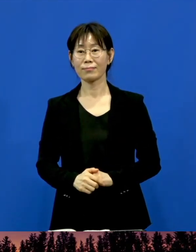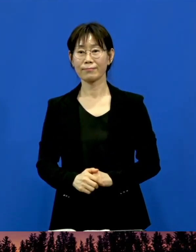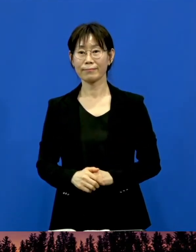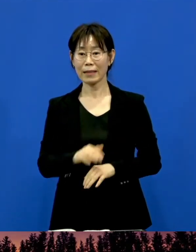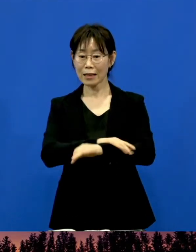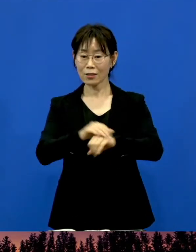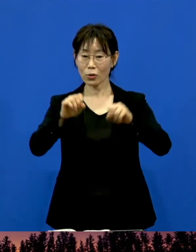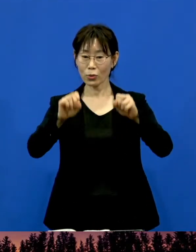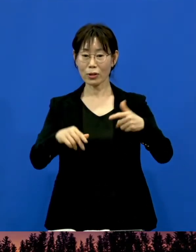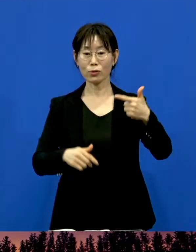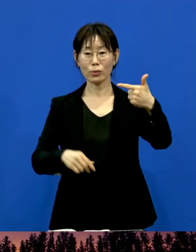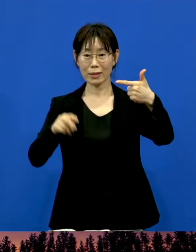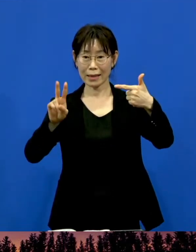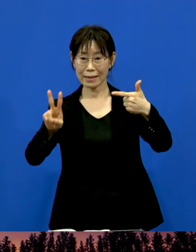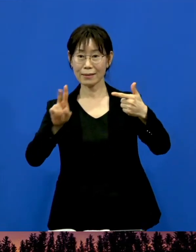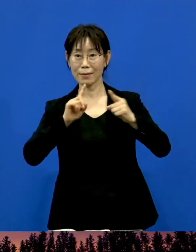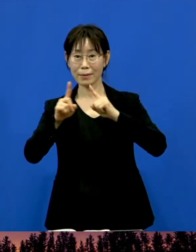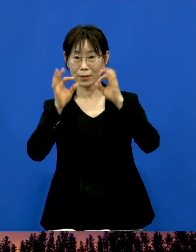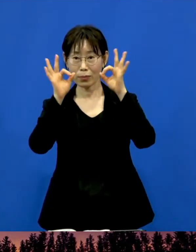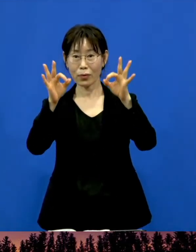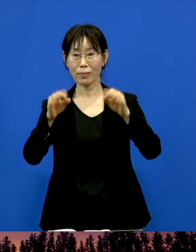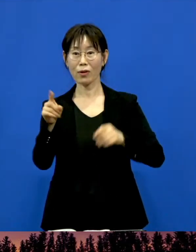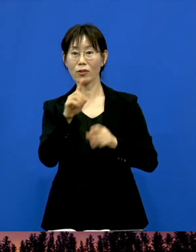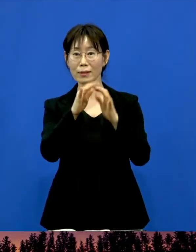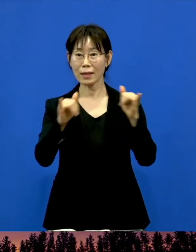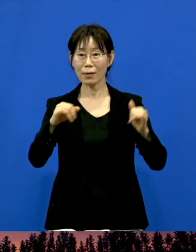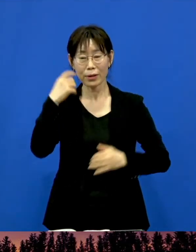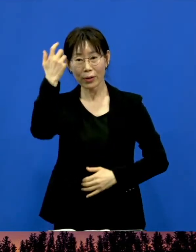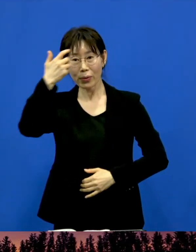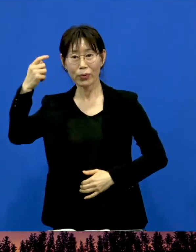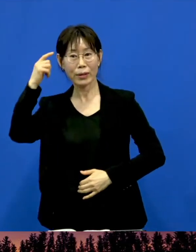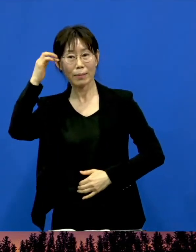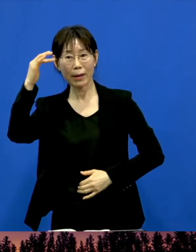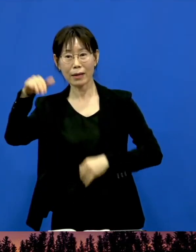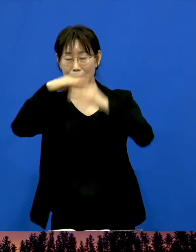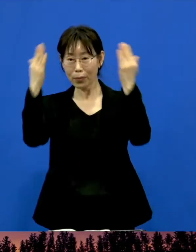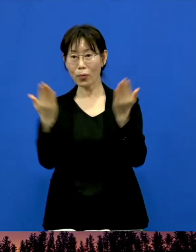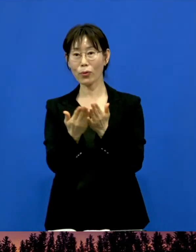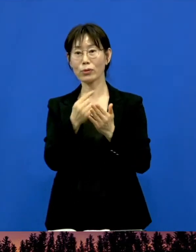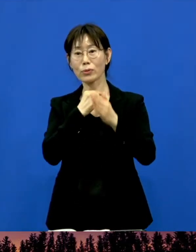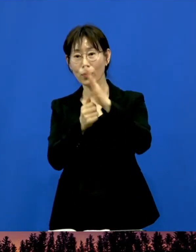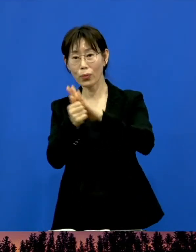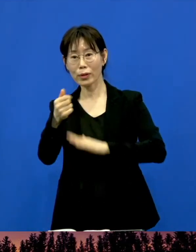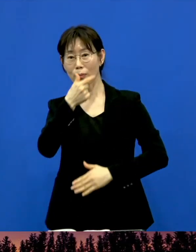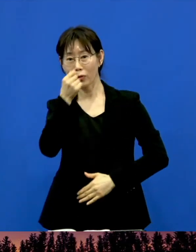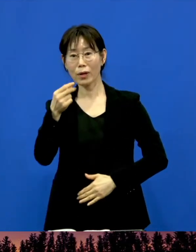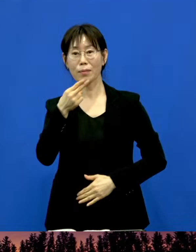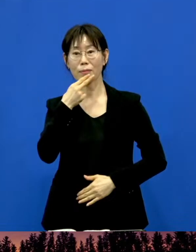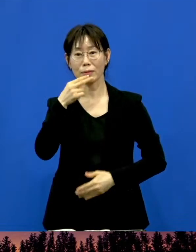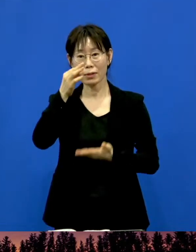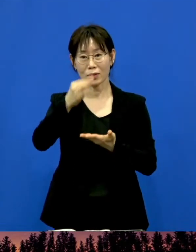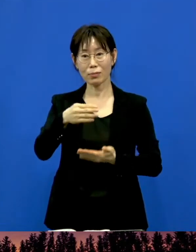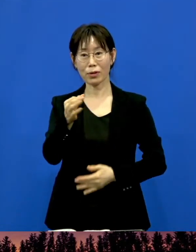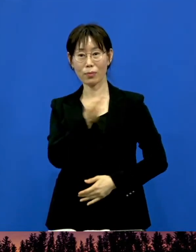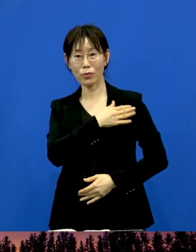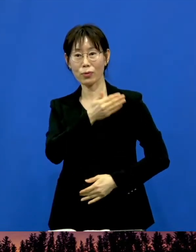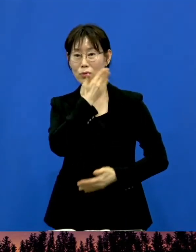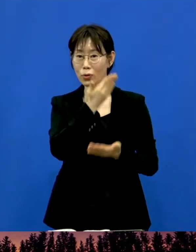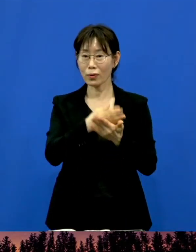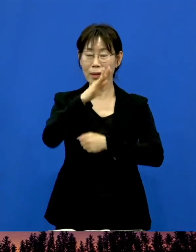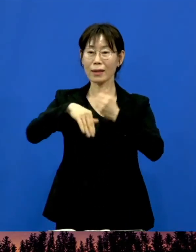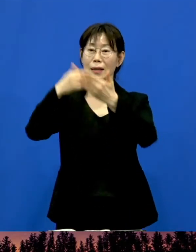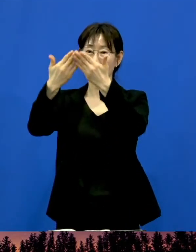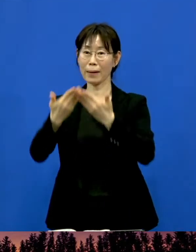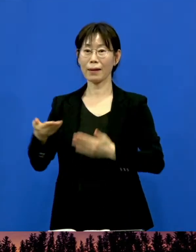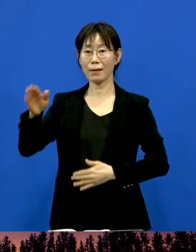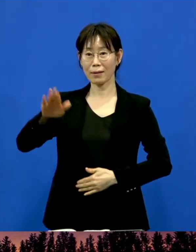전도서 6장 2절을 보면 이런 말씀. 어떤 사람은 그의 영혼이 바라는 모든 소원에 부족함이 없어 재물과 부유와 존귀를 하나님께